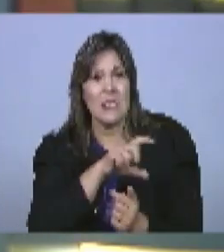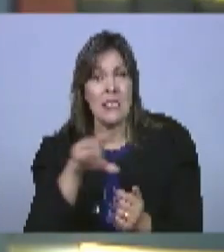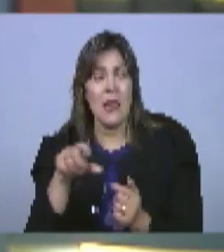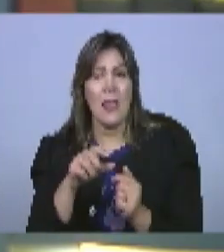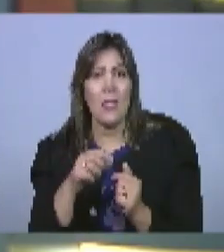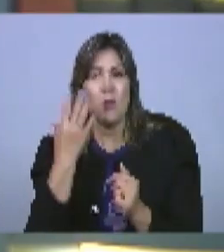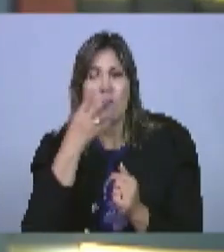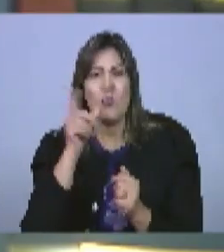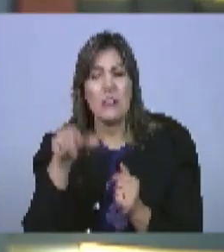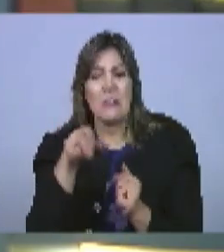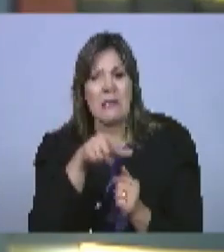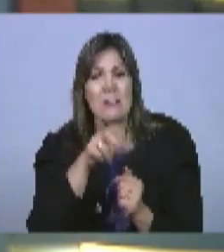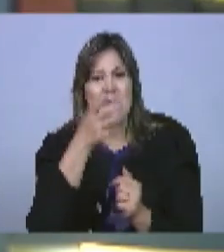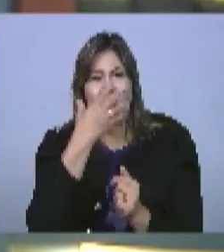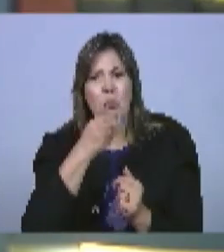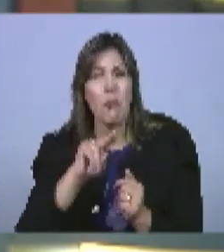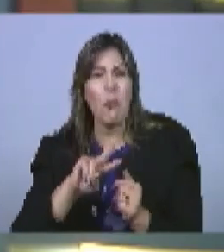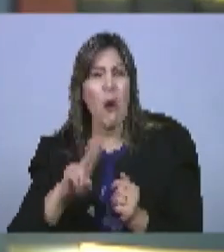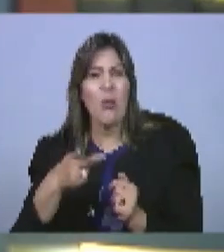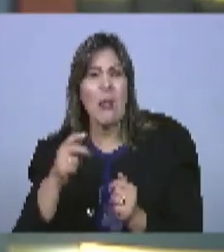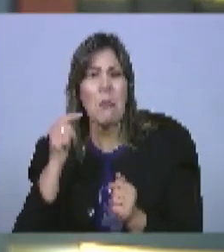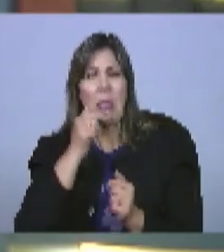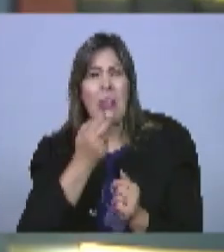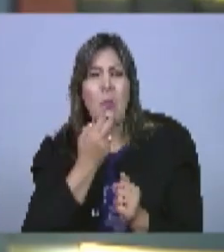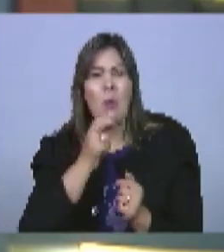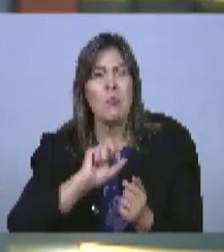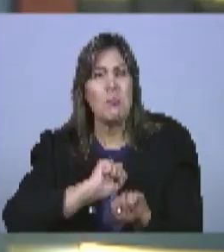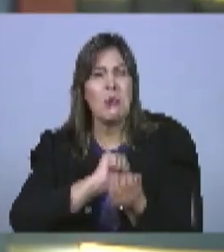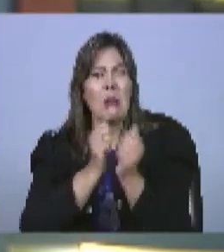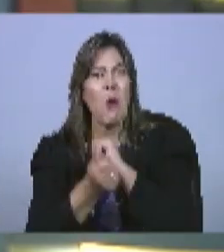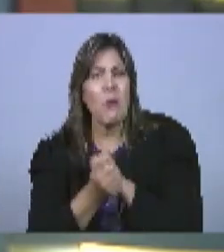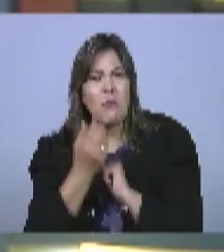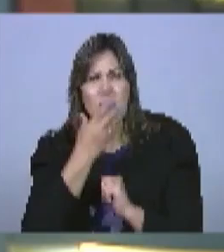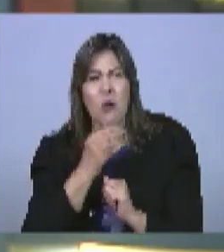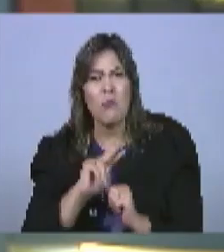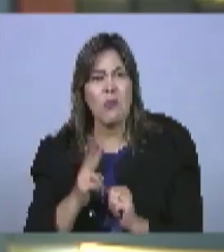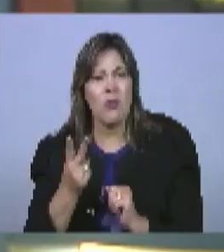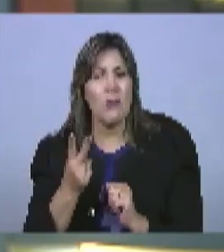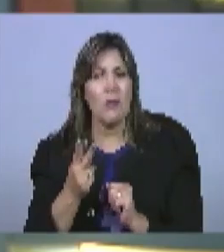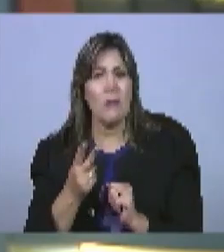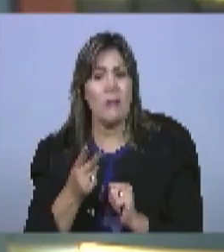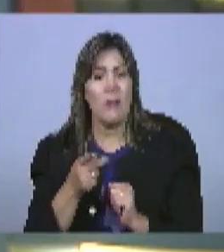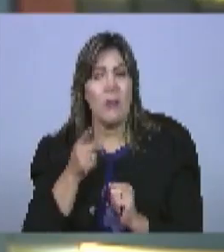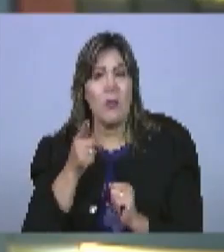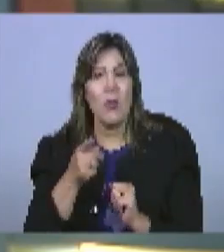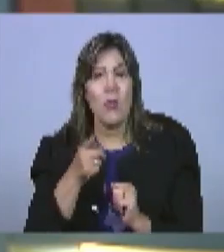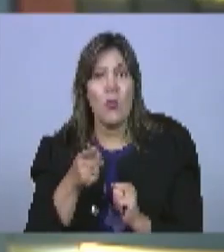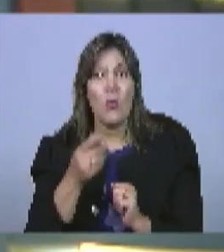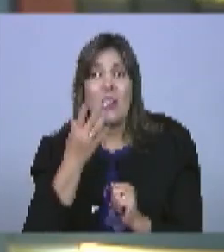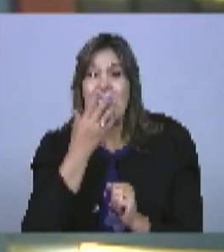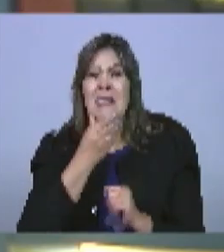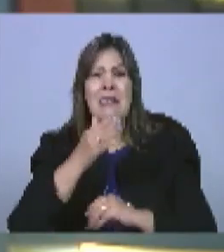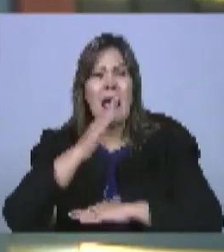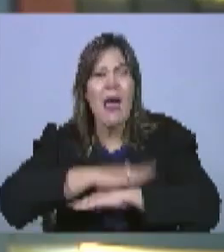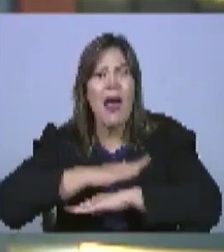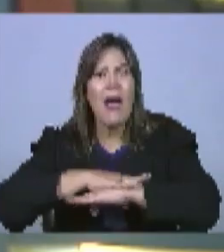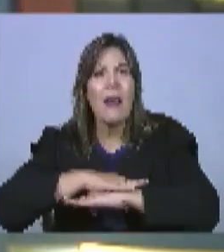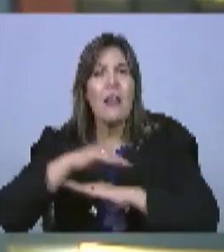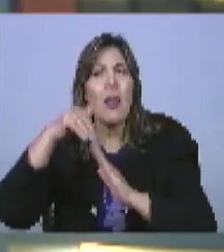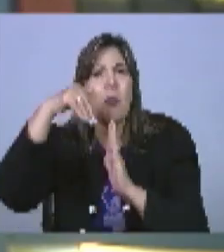المتحولين جنسيا زي ما اتكلمنا في الفقره الماضيه بيقوللك يمثل انحدارا اخلاقيا